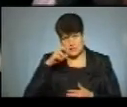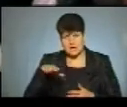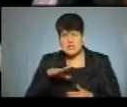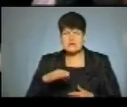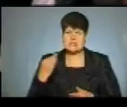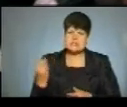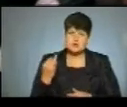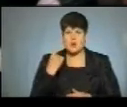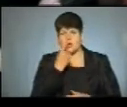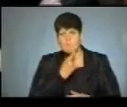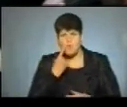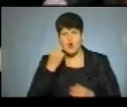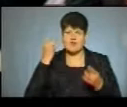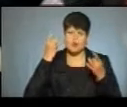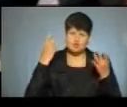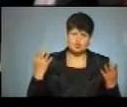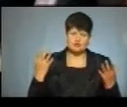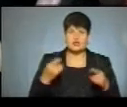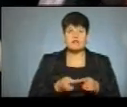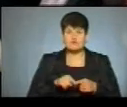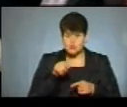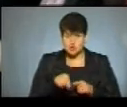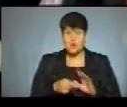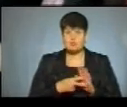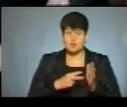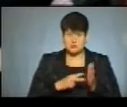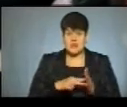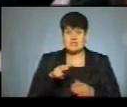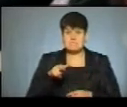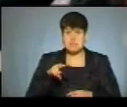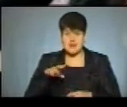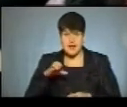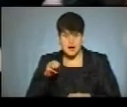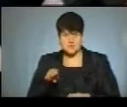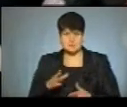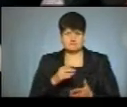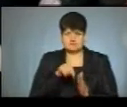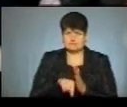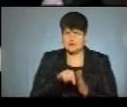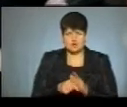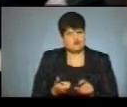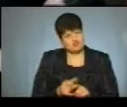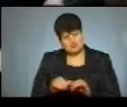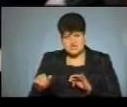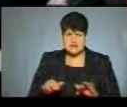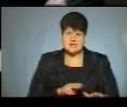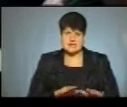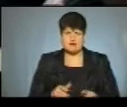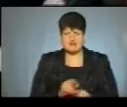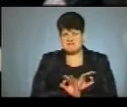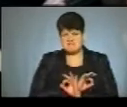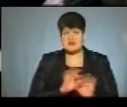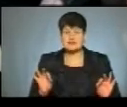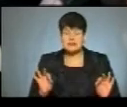історії, своєї мови, своєї культури. В цьому плані Пласт, мені здається, річ дуже дієва і дуже ефективна.